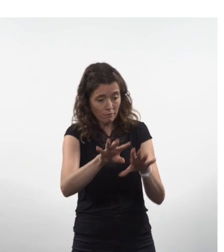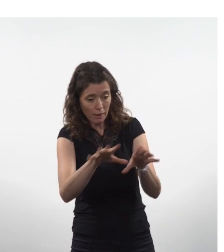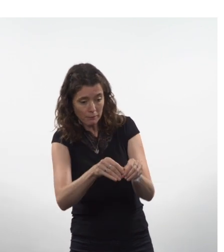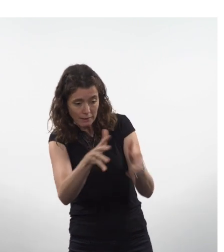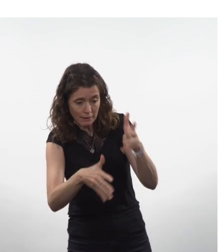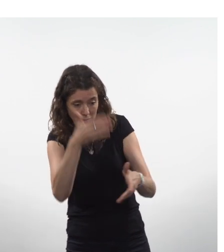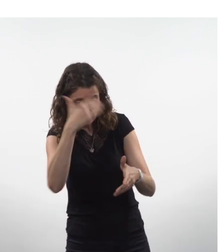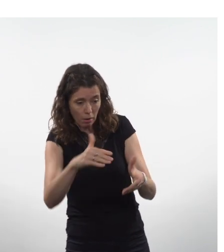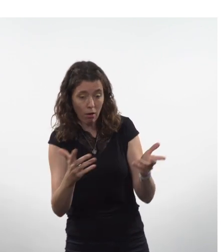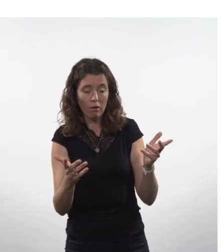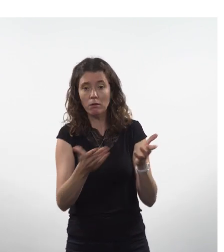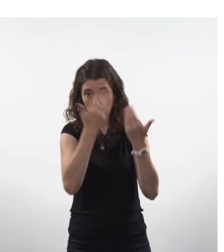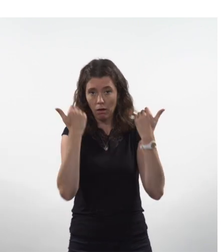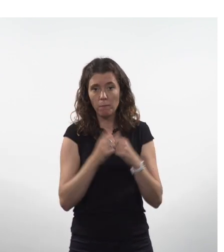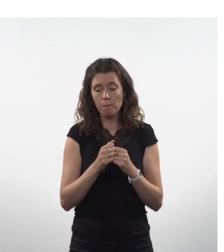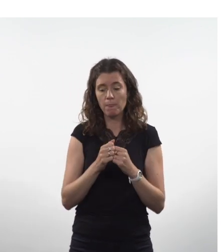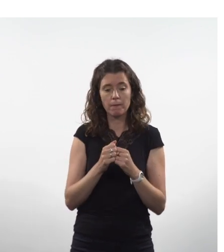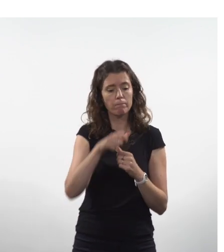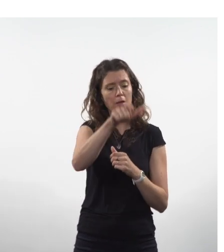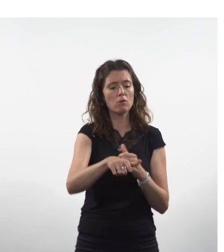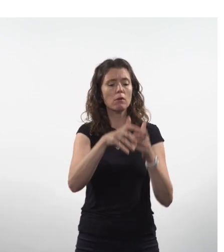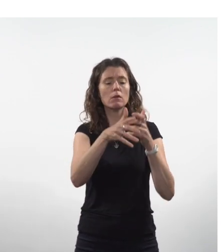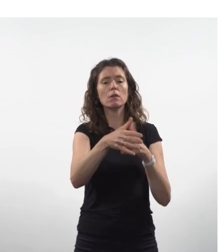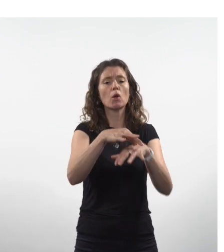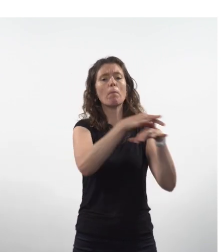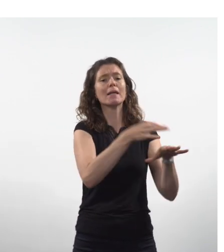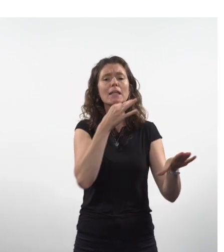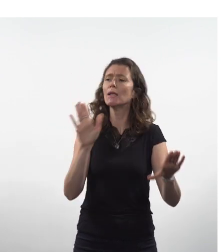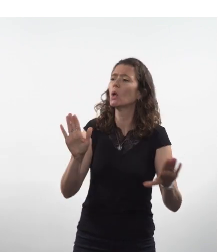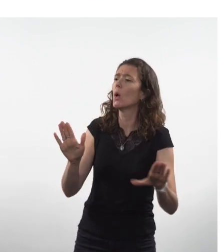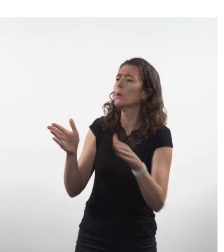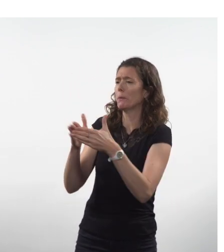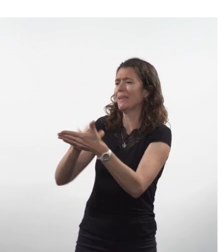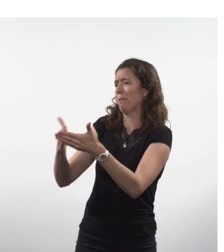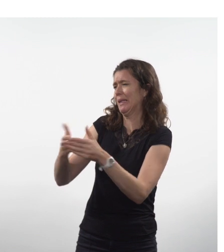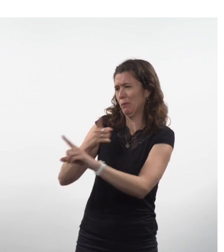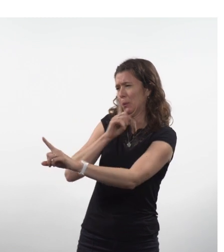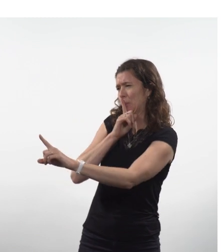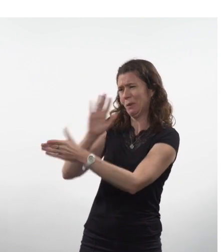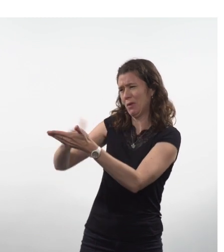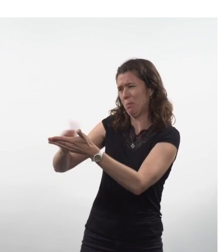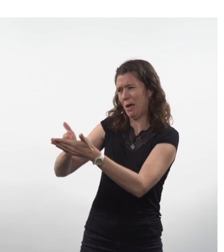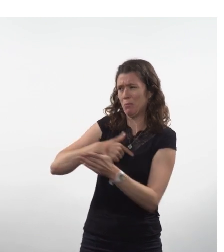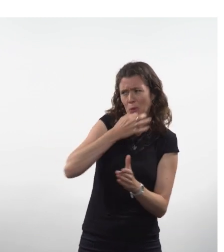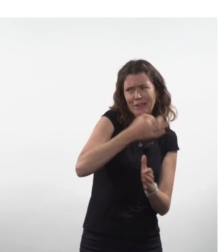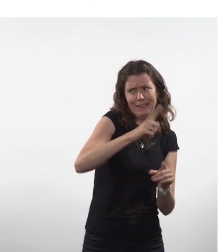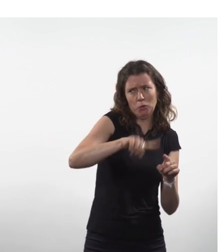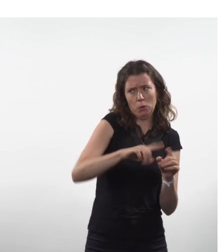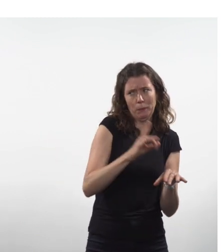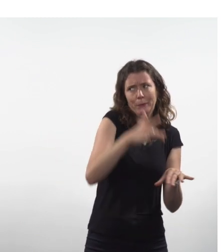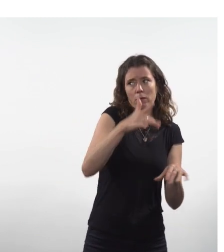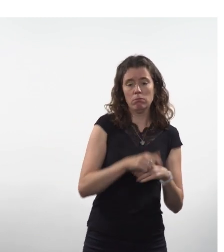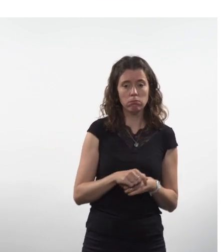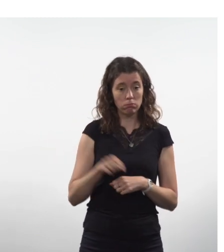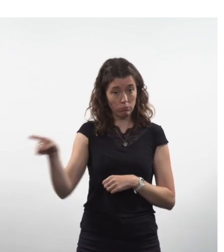signes avec un patient sourd, que l'accompagnant dise, est-ce qu'on peut demander à l'interprète de ne pas traduire ce que je vais dire parce que c'est un petit peu délicat? Et